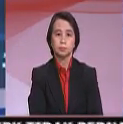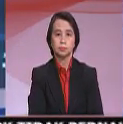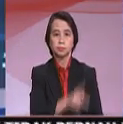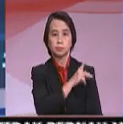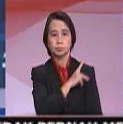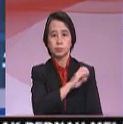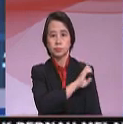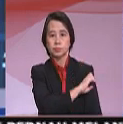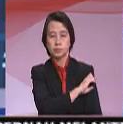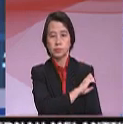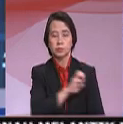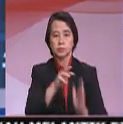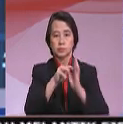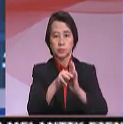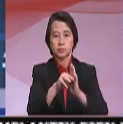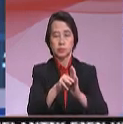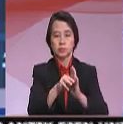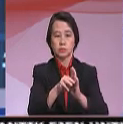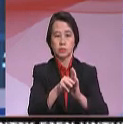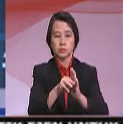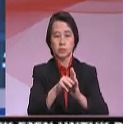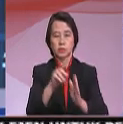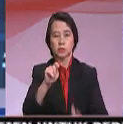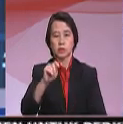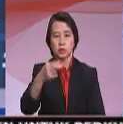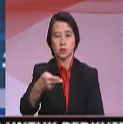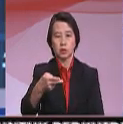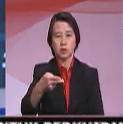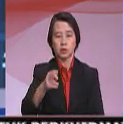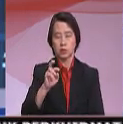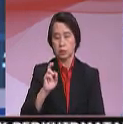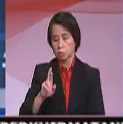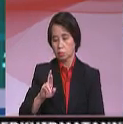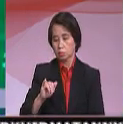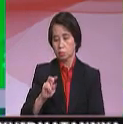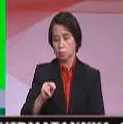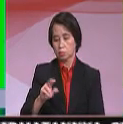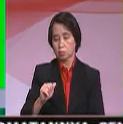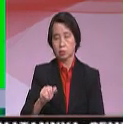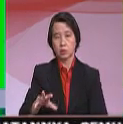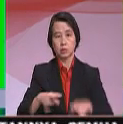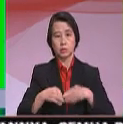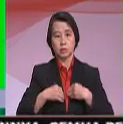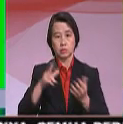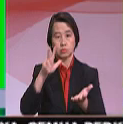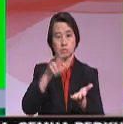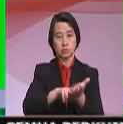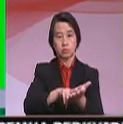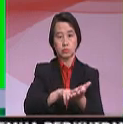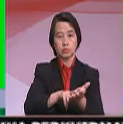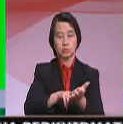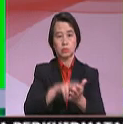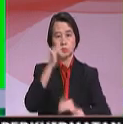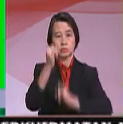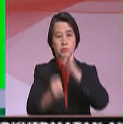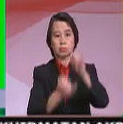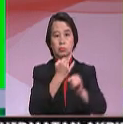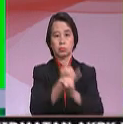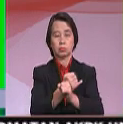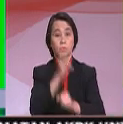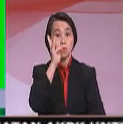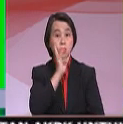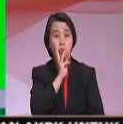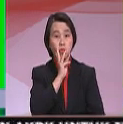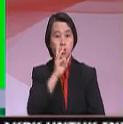Ketua Pegawai Modal Insan Lembaga Tabung Haji Rina Sarif menerima pengiktirafan antarabangsa iaitu Women